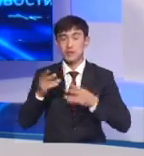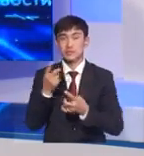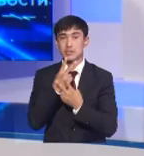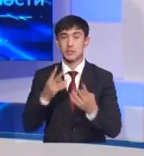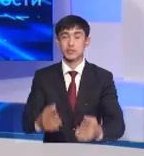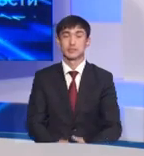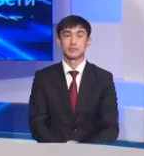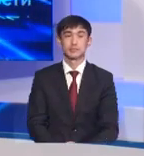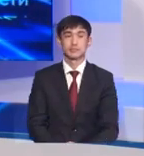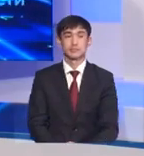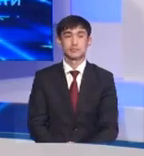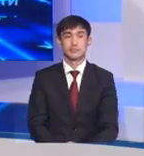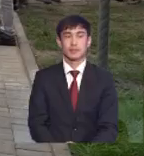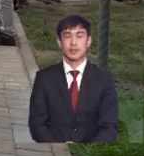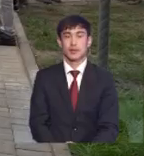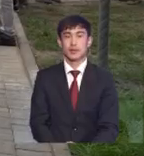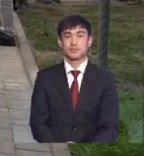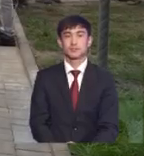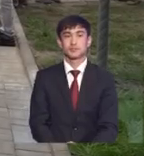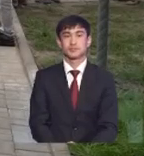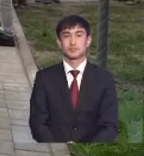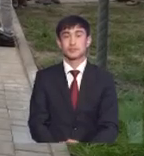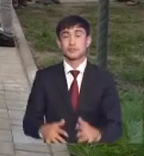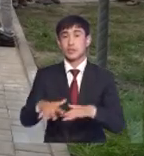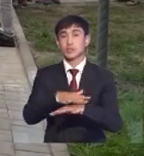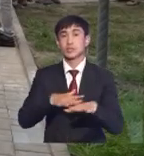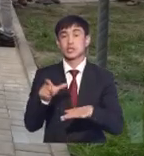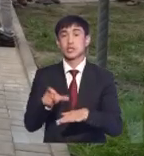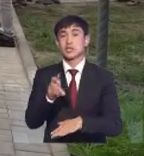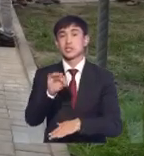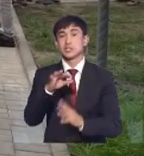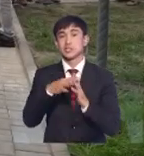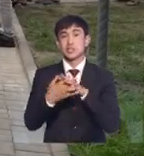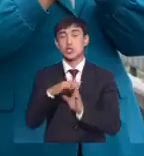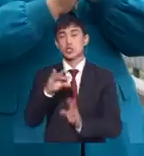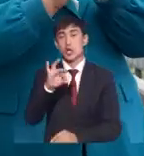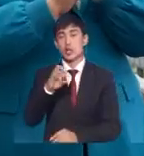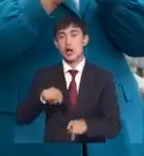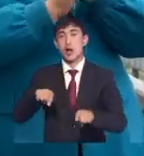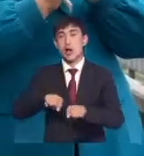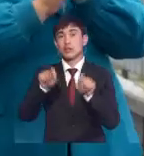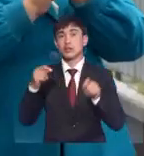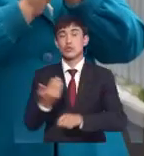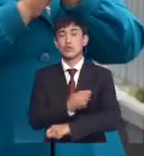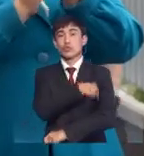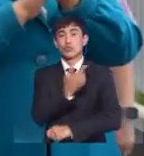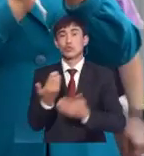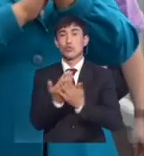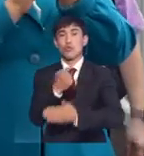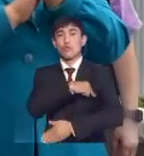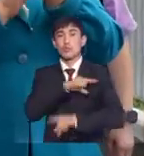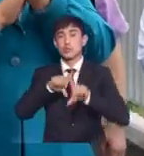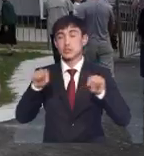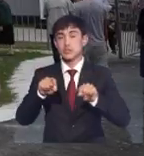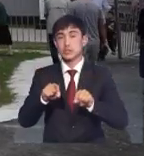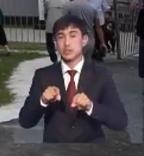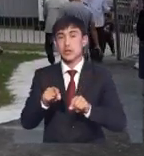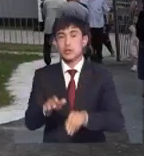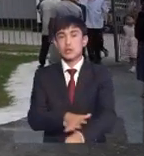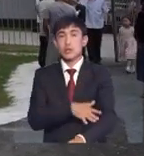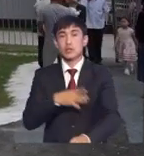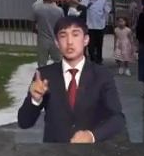свидетелем радостных событий. Для жителей села Жаналык открытие нового медицинского пункта стало долгожданным подарком. Последние годы